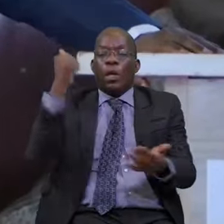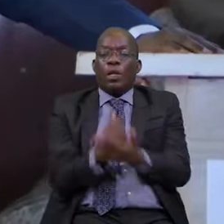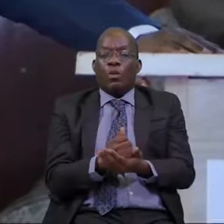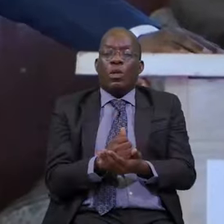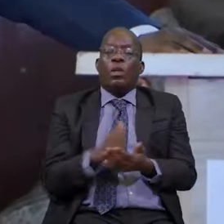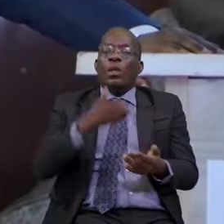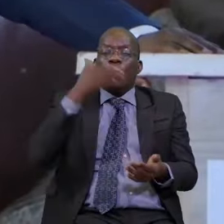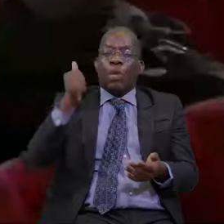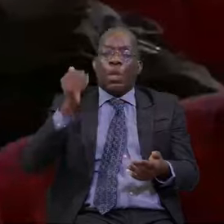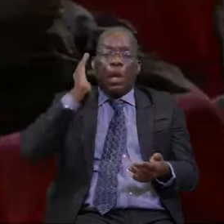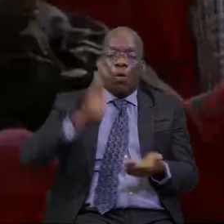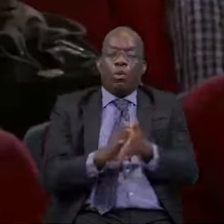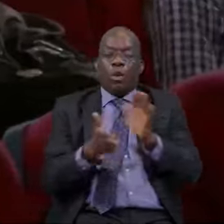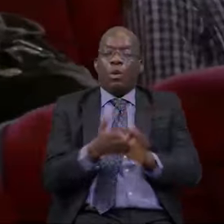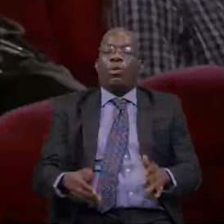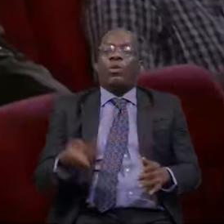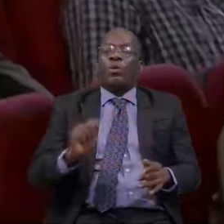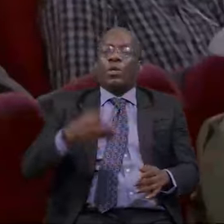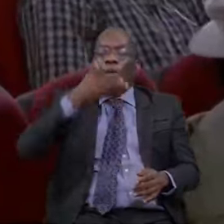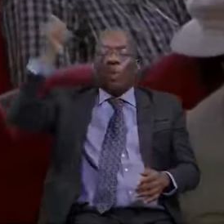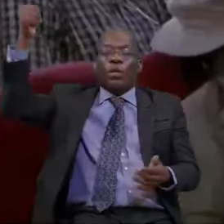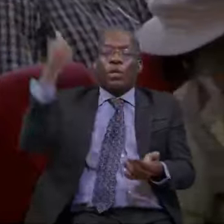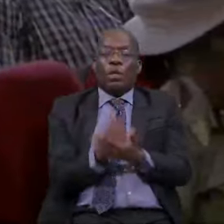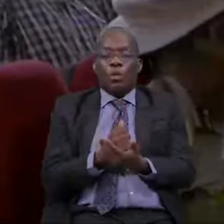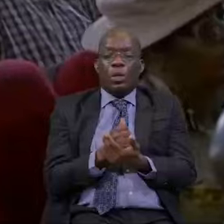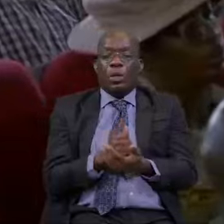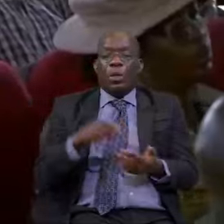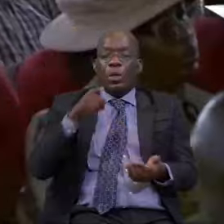meilleur. Meilleur deviendra le meilleur.